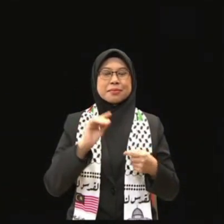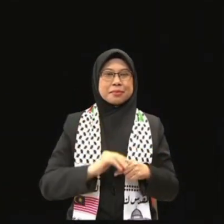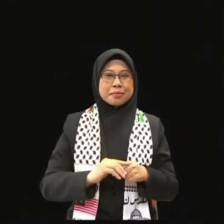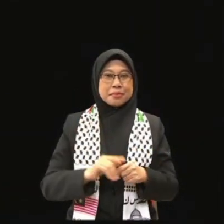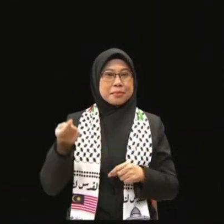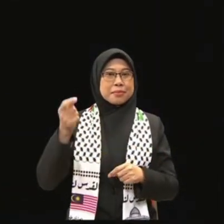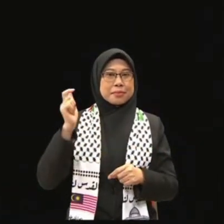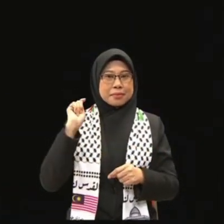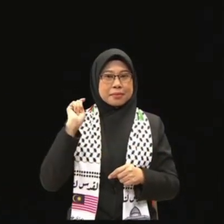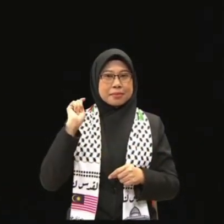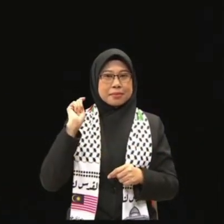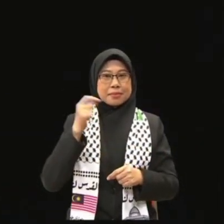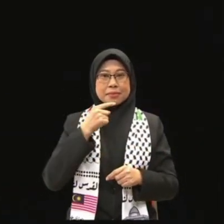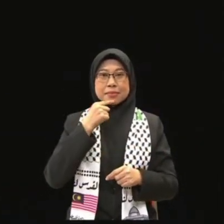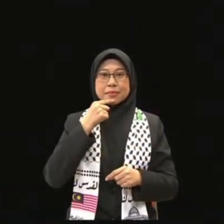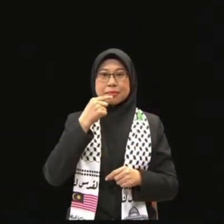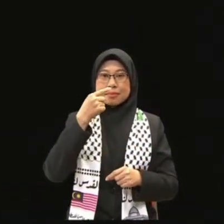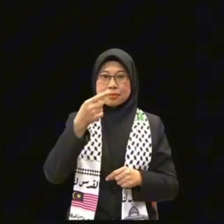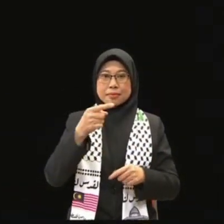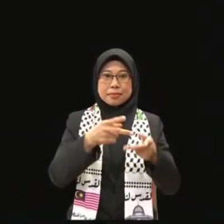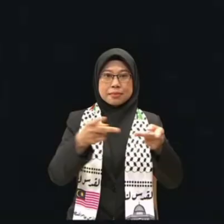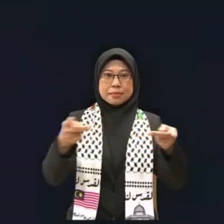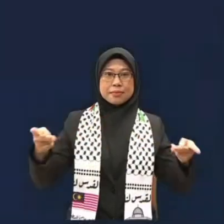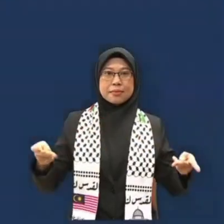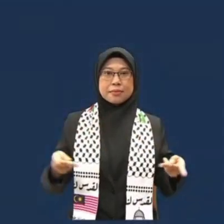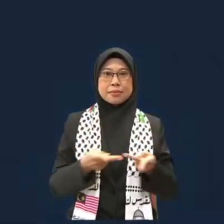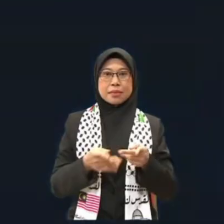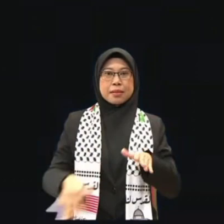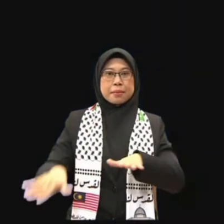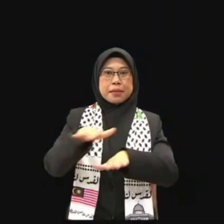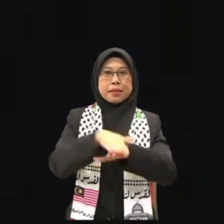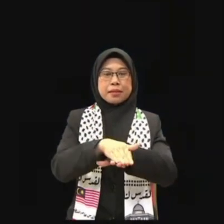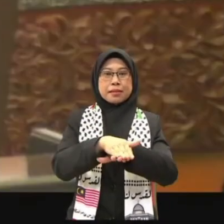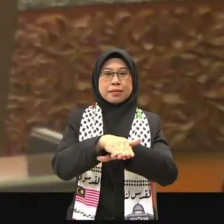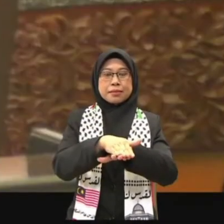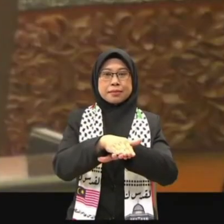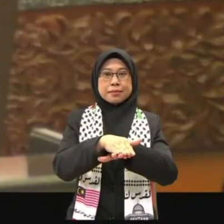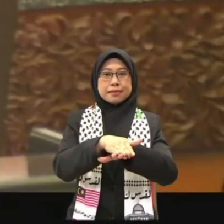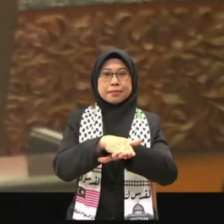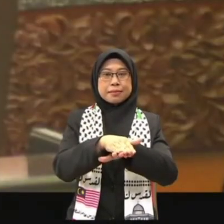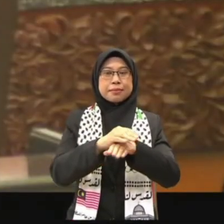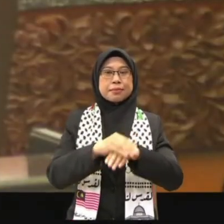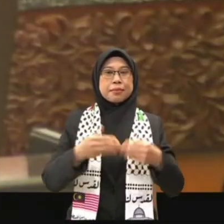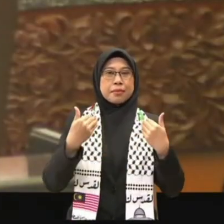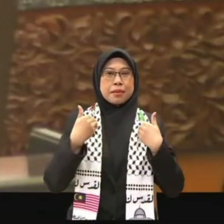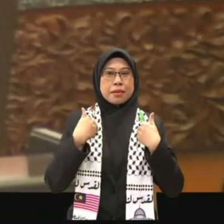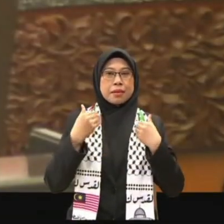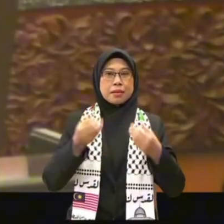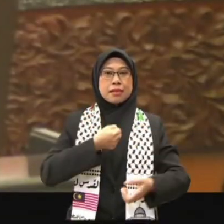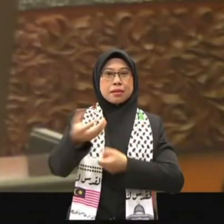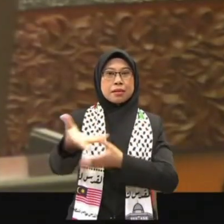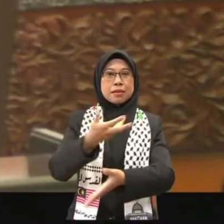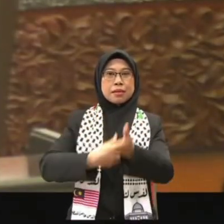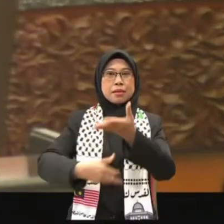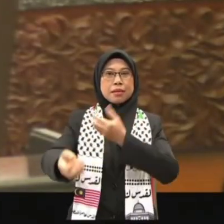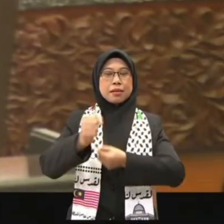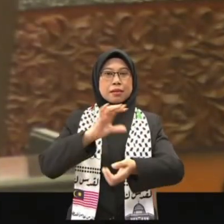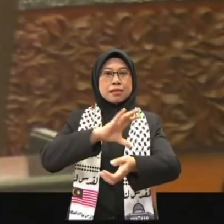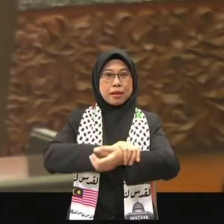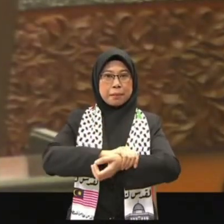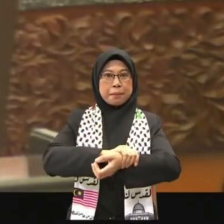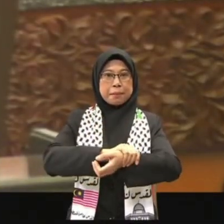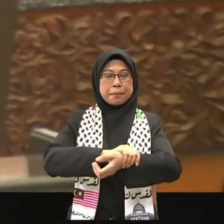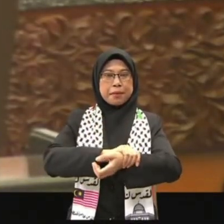tadi Yang Hormat sebut kawasan bertindih. Kawasan bertindih, terdapat nelayan kita yang ditangkap. Yang Hormat pernah